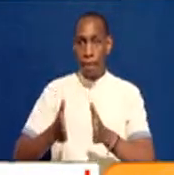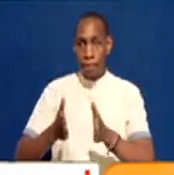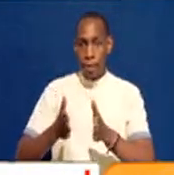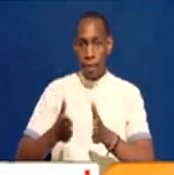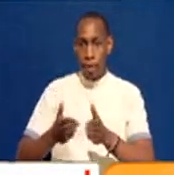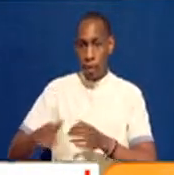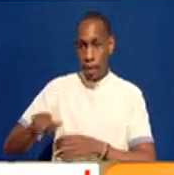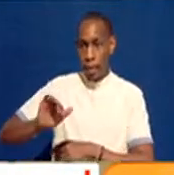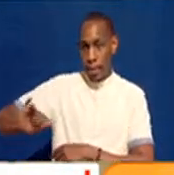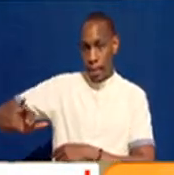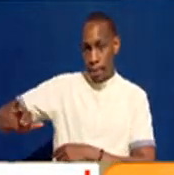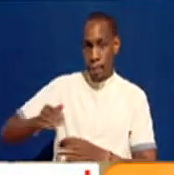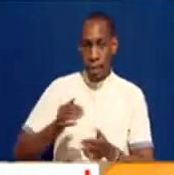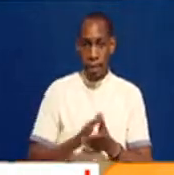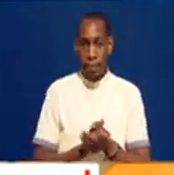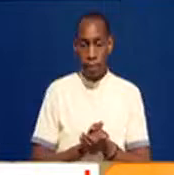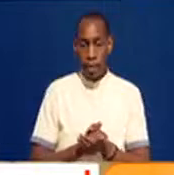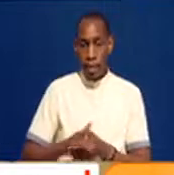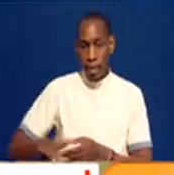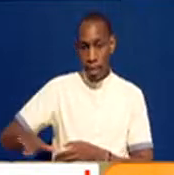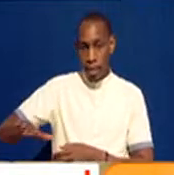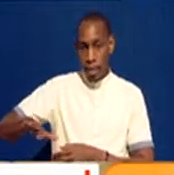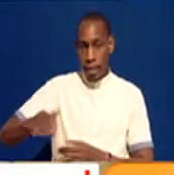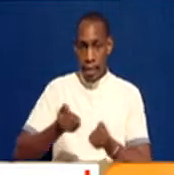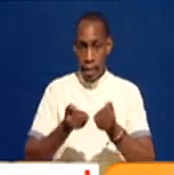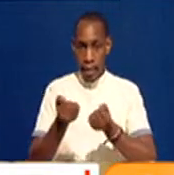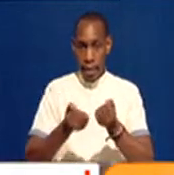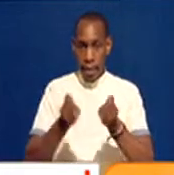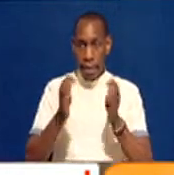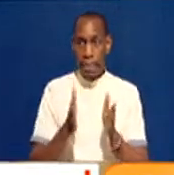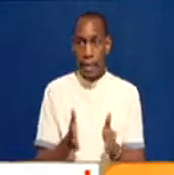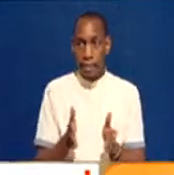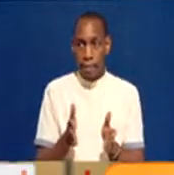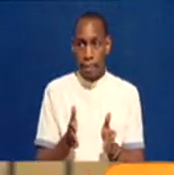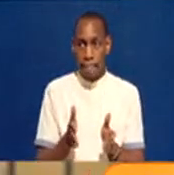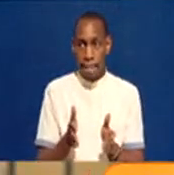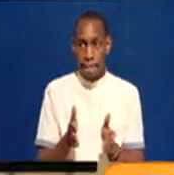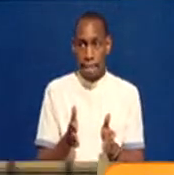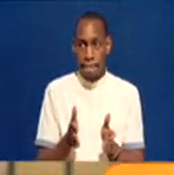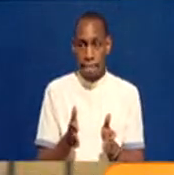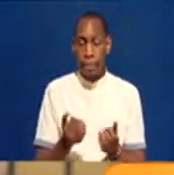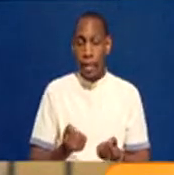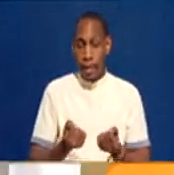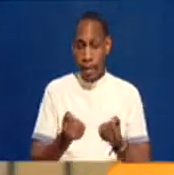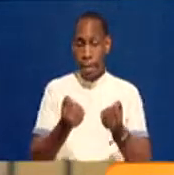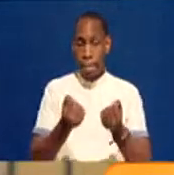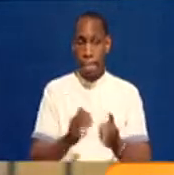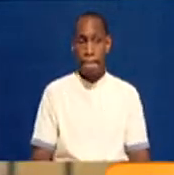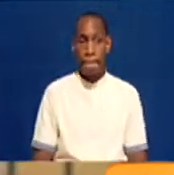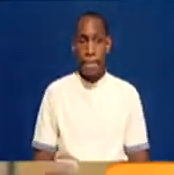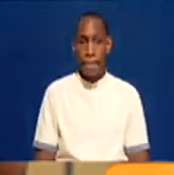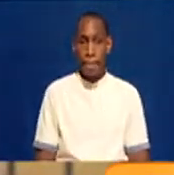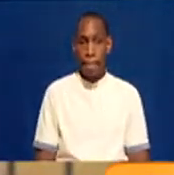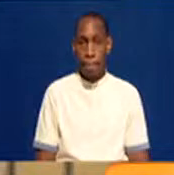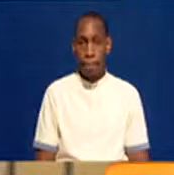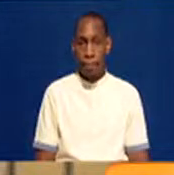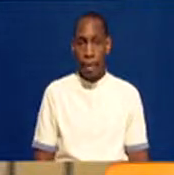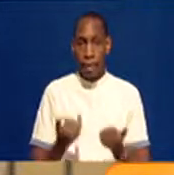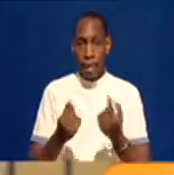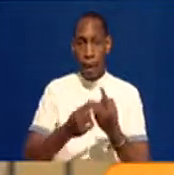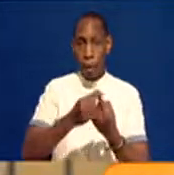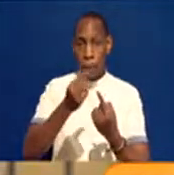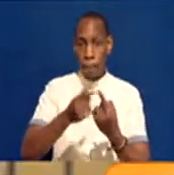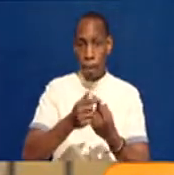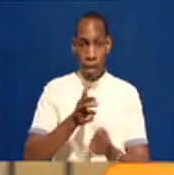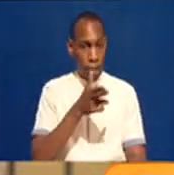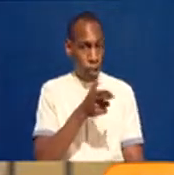right side, the driver's side of the car. So the bullets that